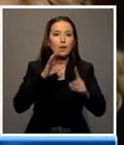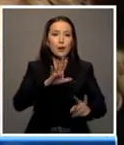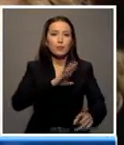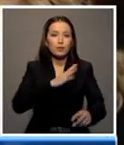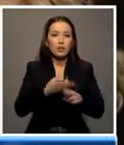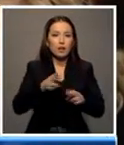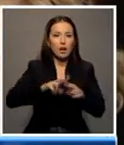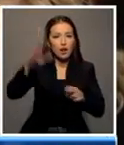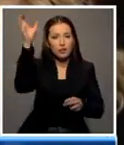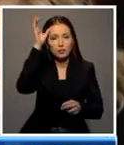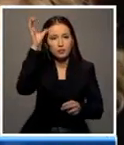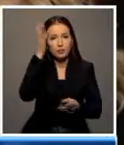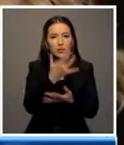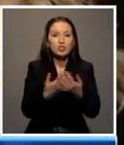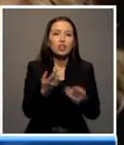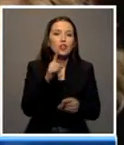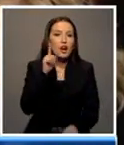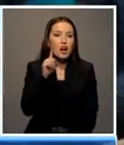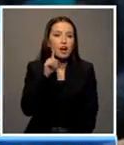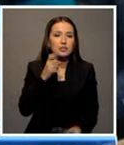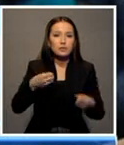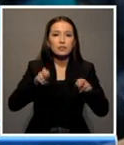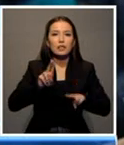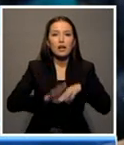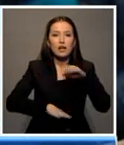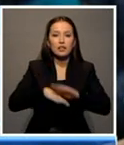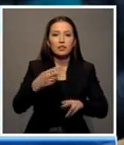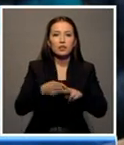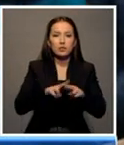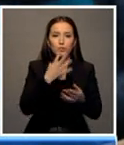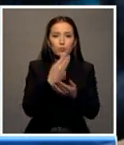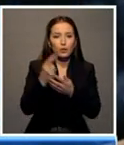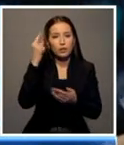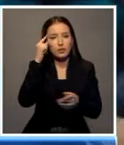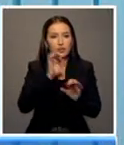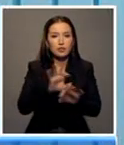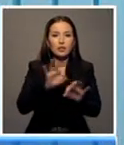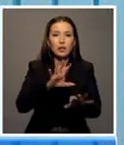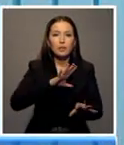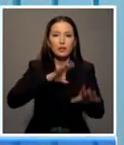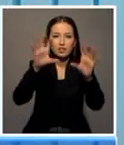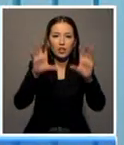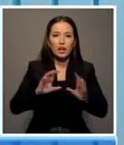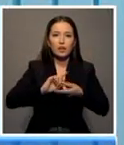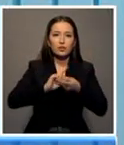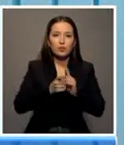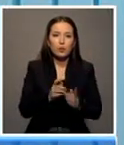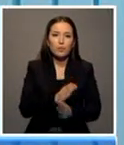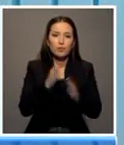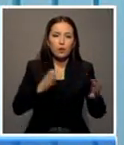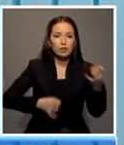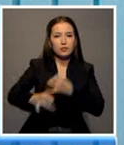мен ғылымға енді бет бұрған жас мамандар орам бойларын ортаға салды. Басқосуда конституциялық реформа мәселелер кеңінен